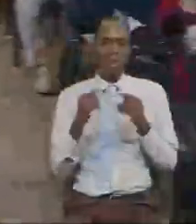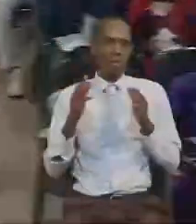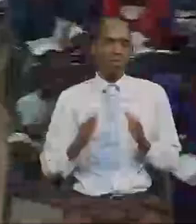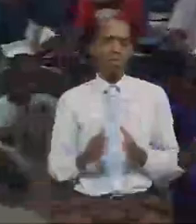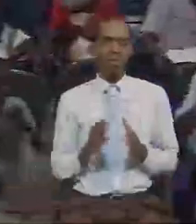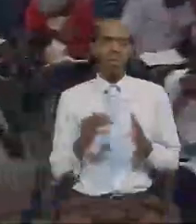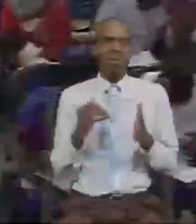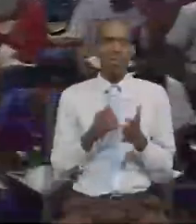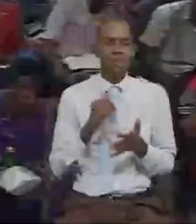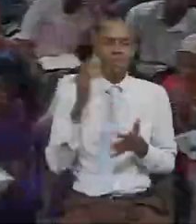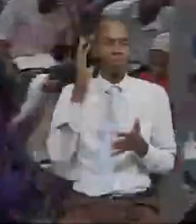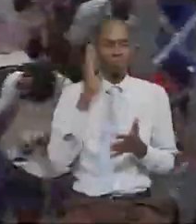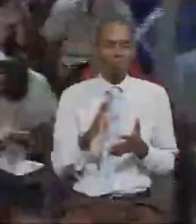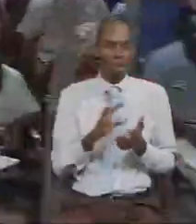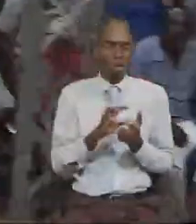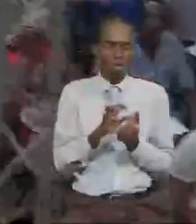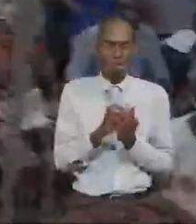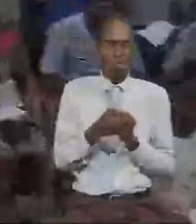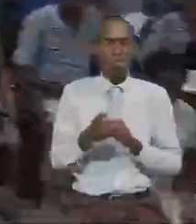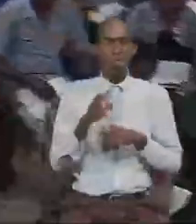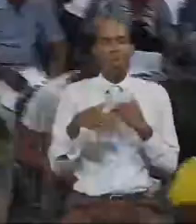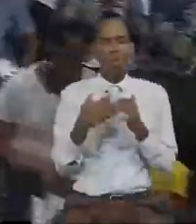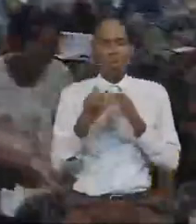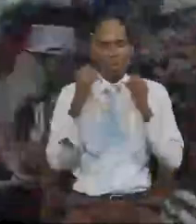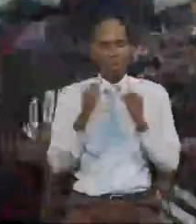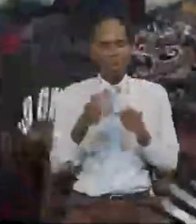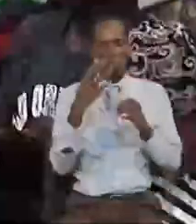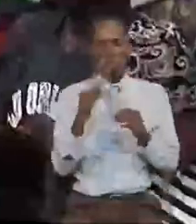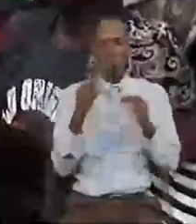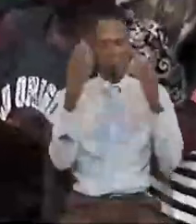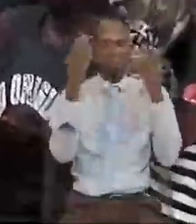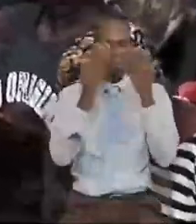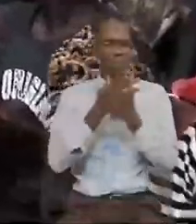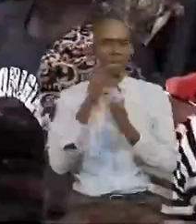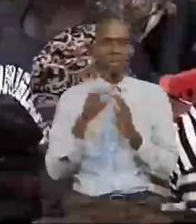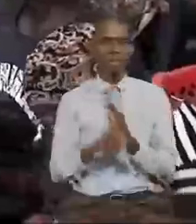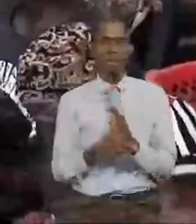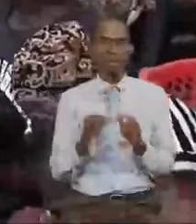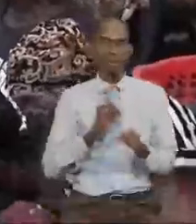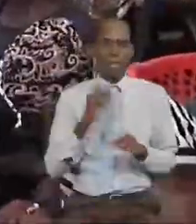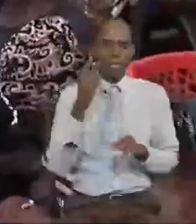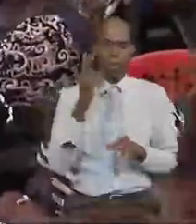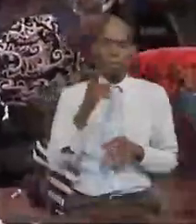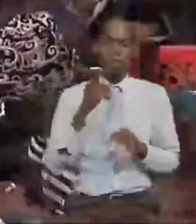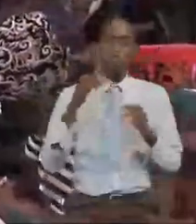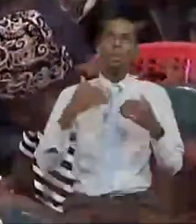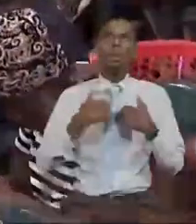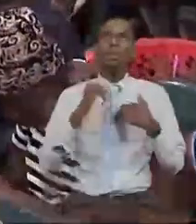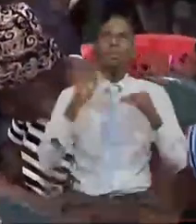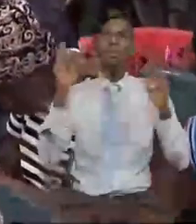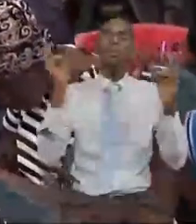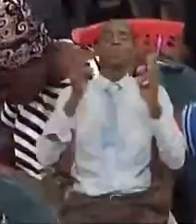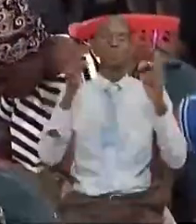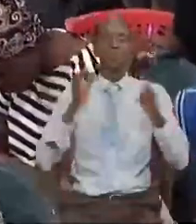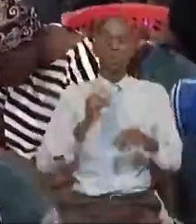et détruire toutes les puissances des ténèbres. Je te vois victorieux. J'ai dit, je te